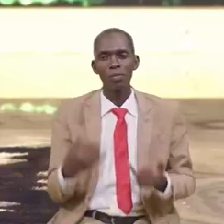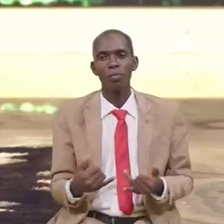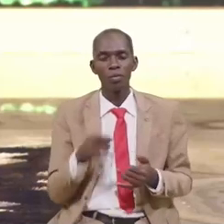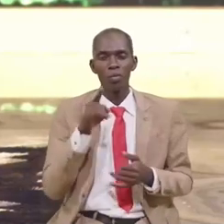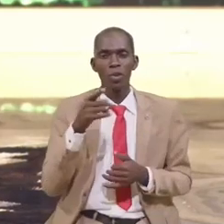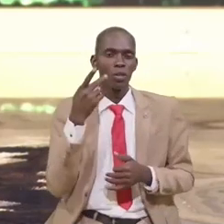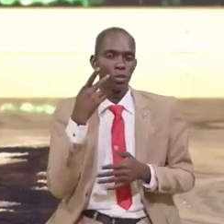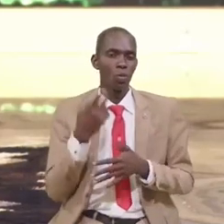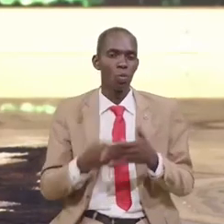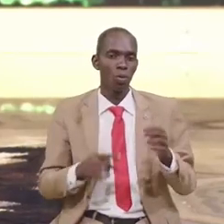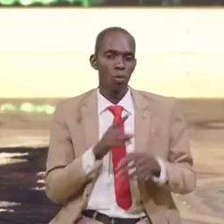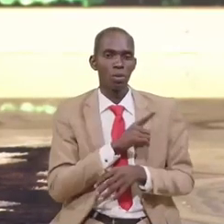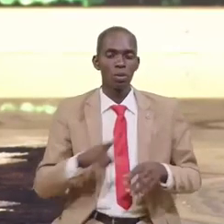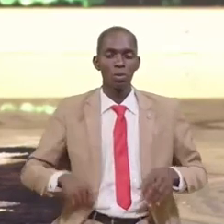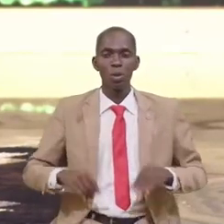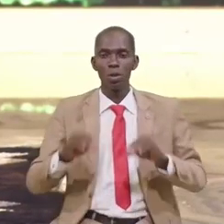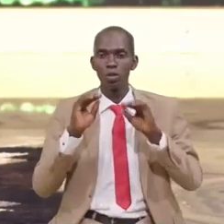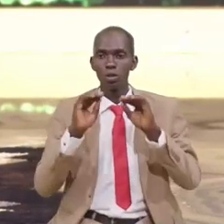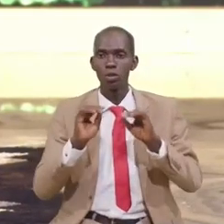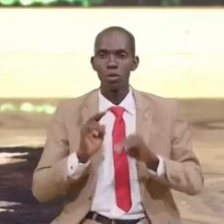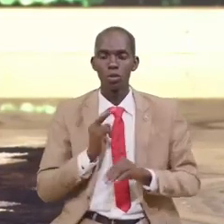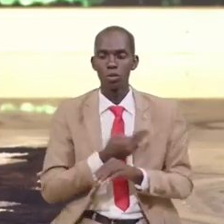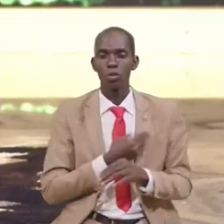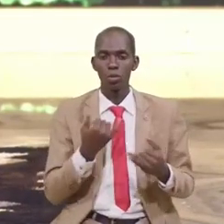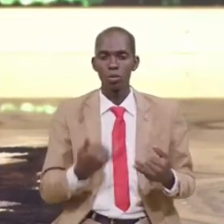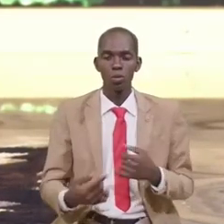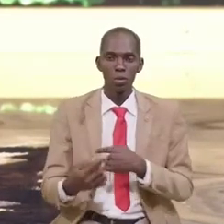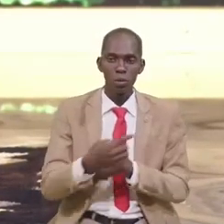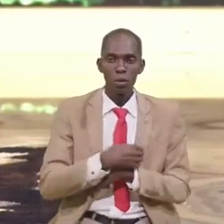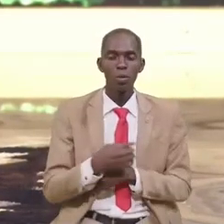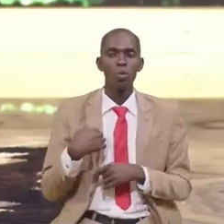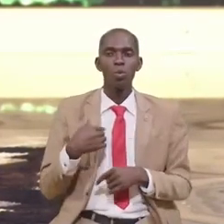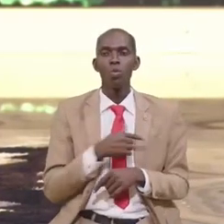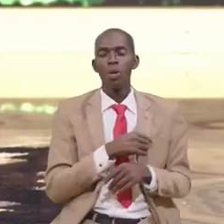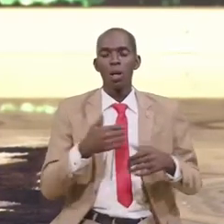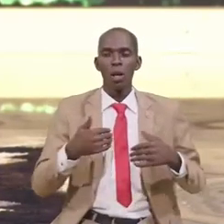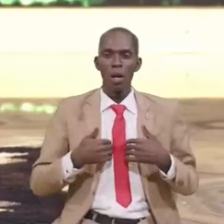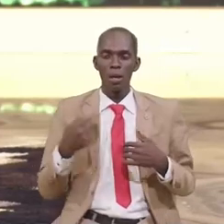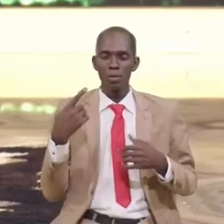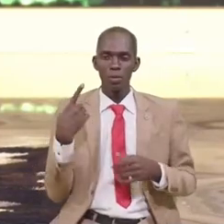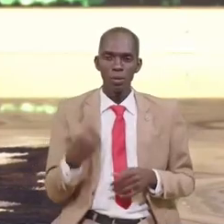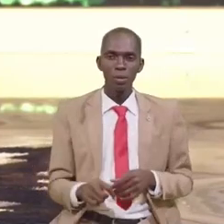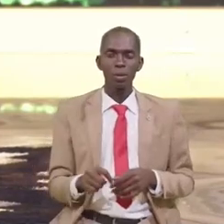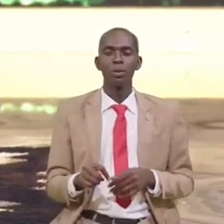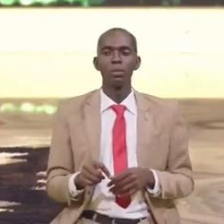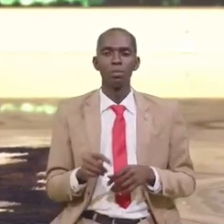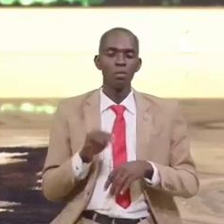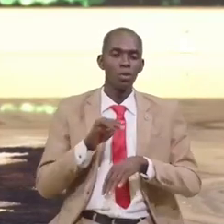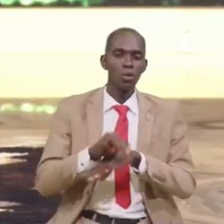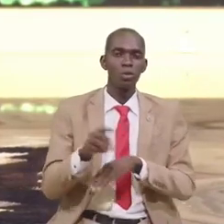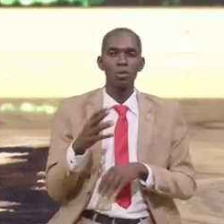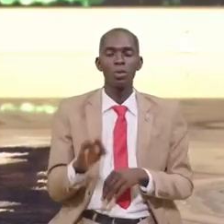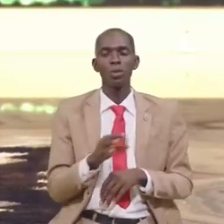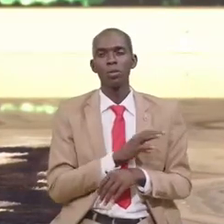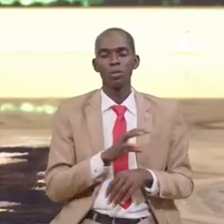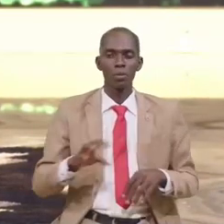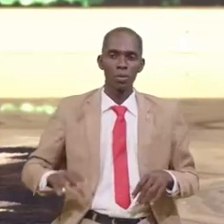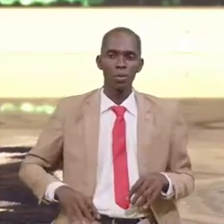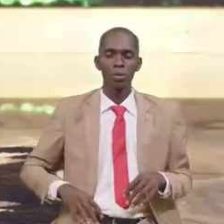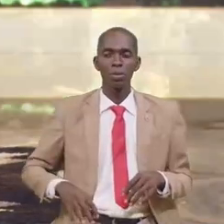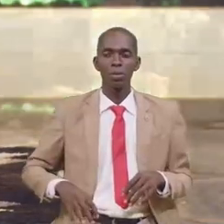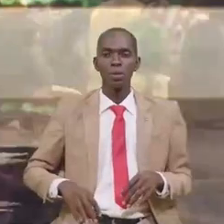dit ce jour. Nous avons le ministère personnel à Christ dans la maison de Pierre. Dans votre maison, servez